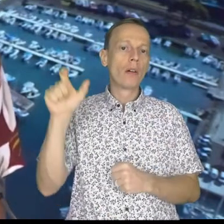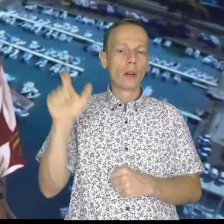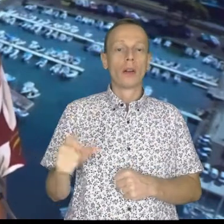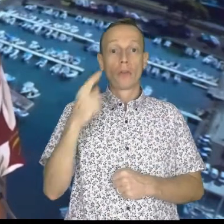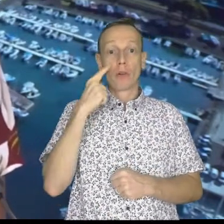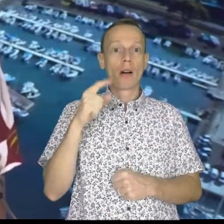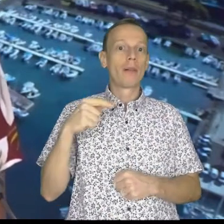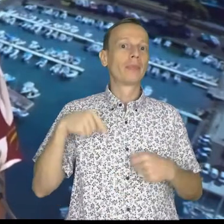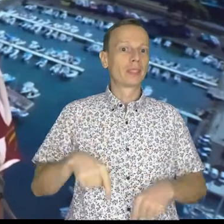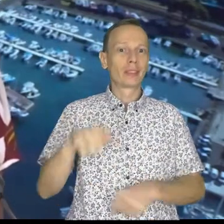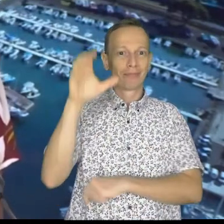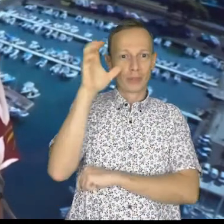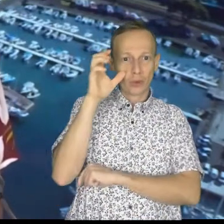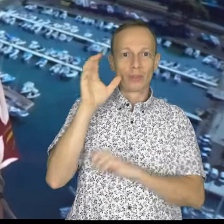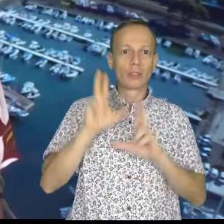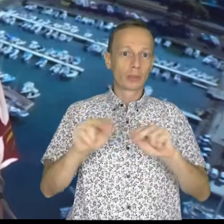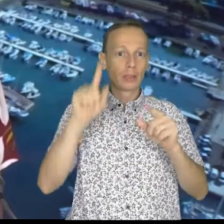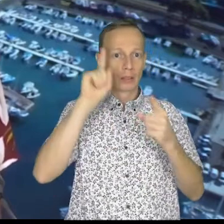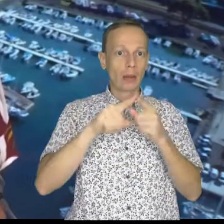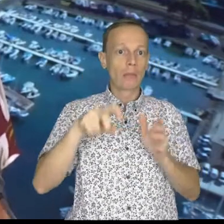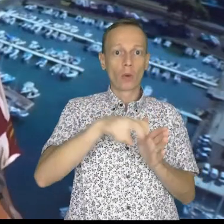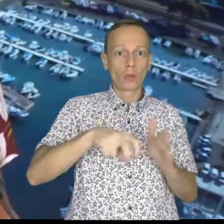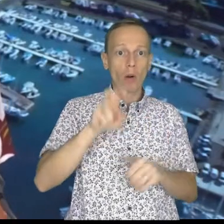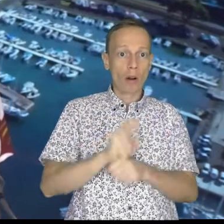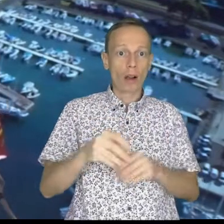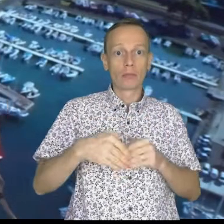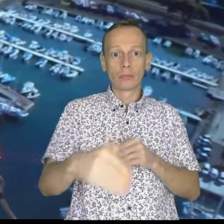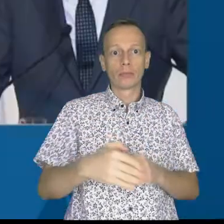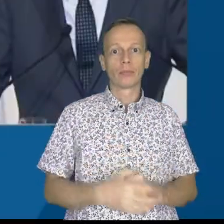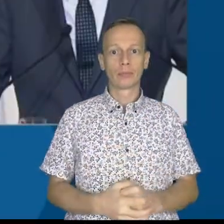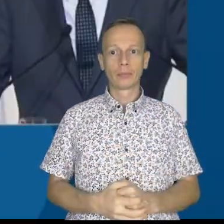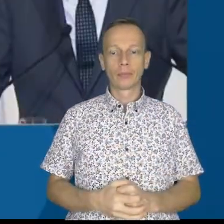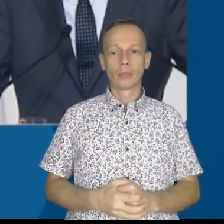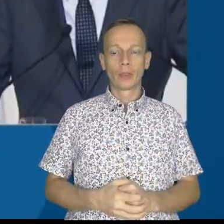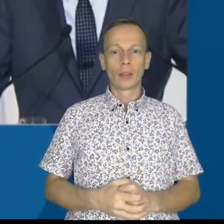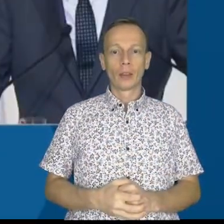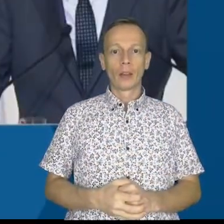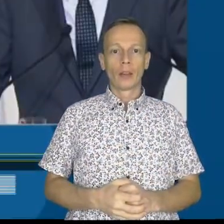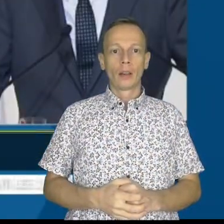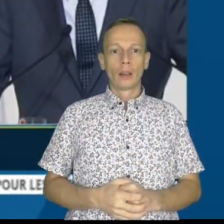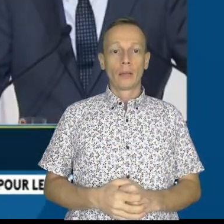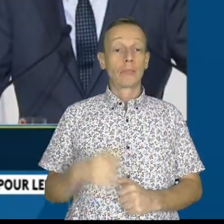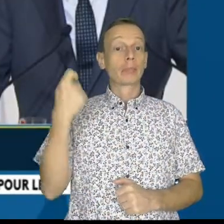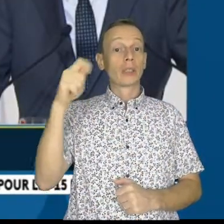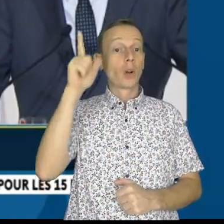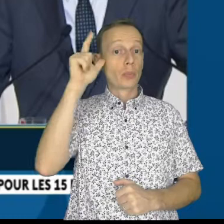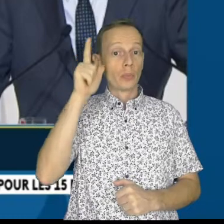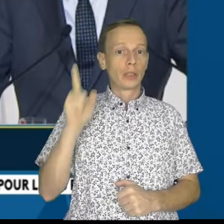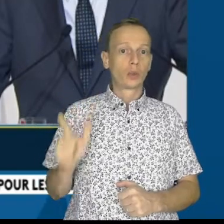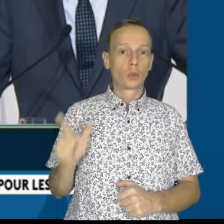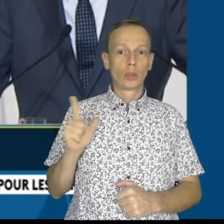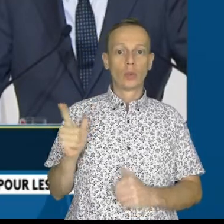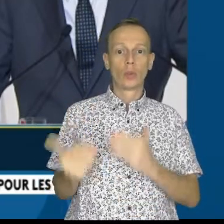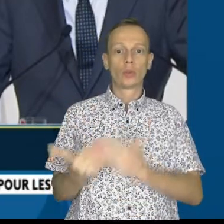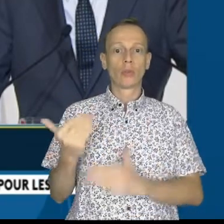je vous propose d'écouter sur le maintien du confinement en France. Avec le président de la République, nous avons donc décidé